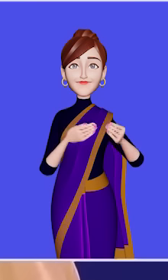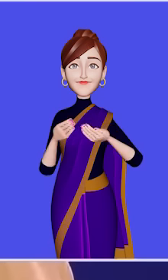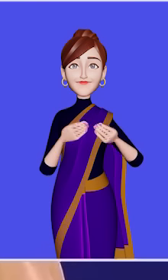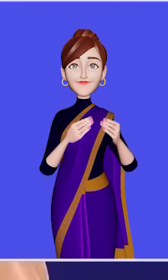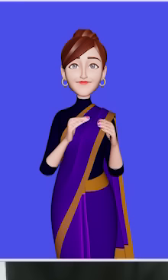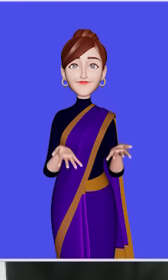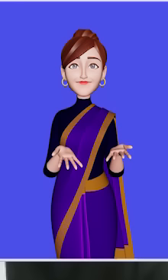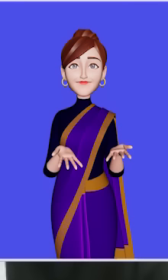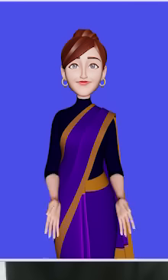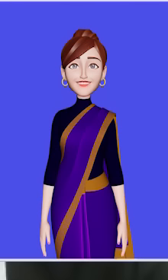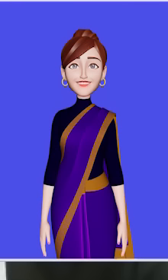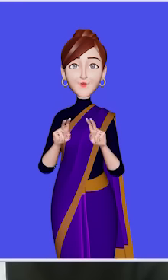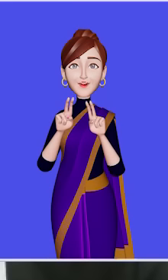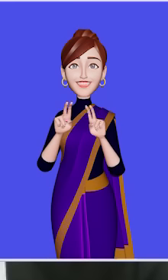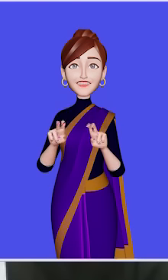अन्य सभी महानुभाव,